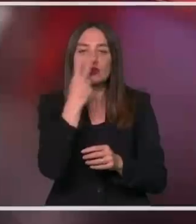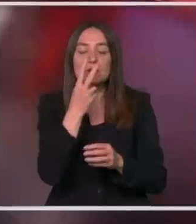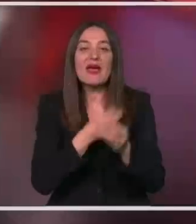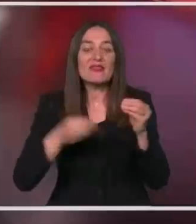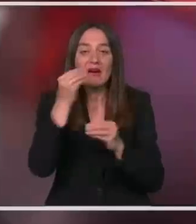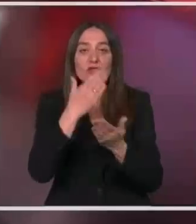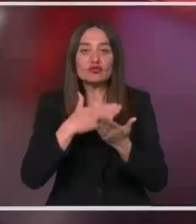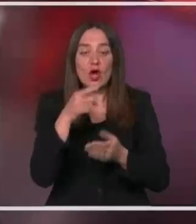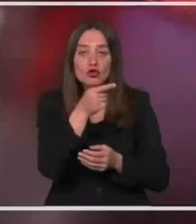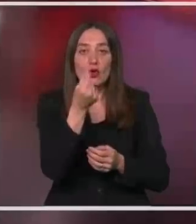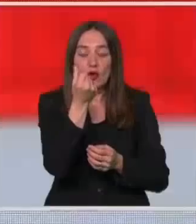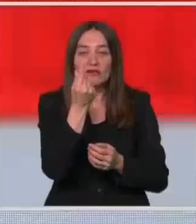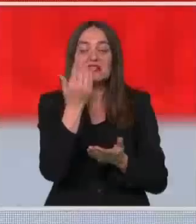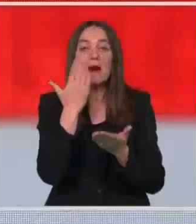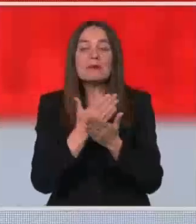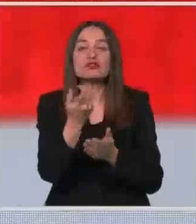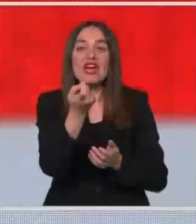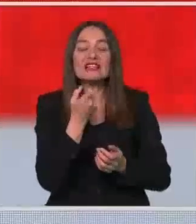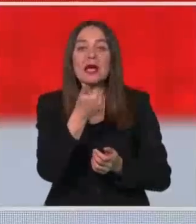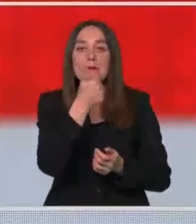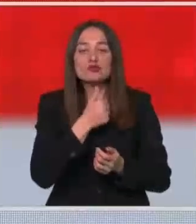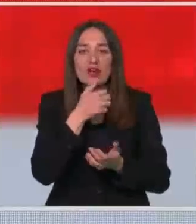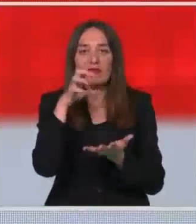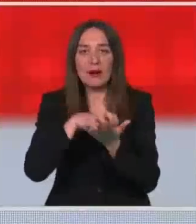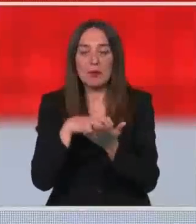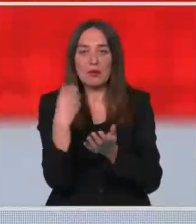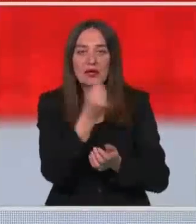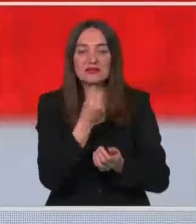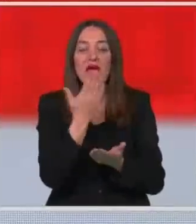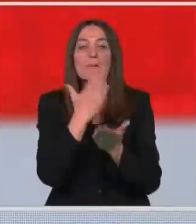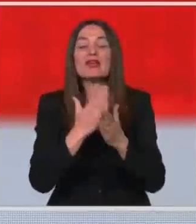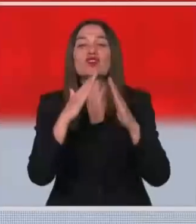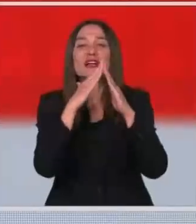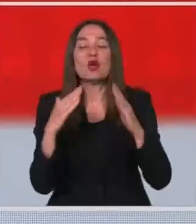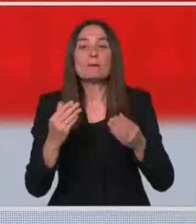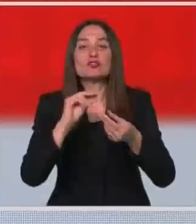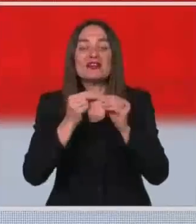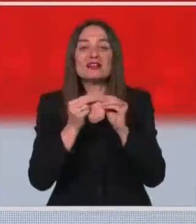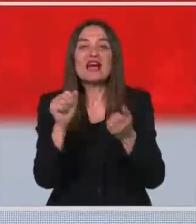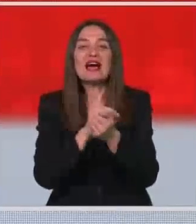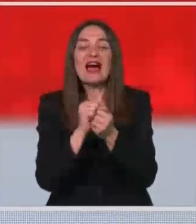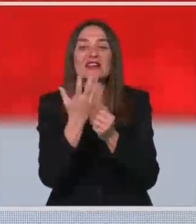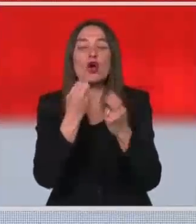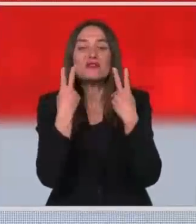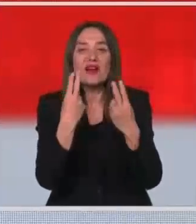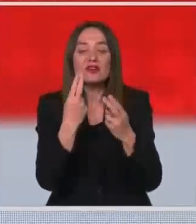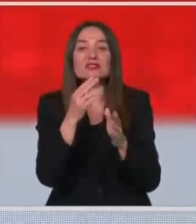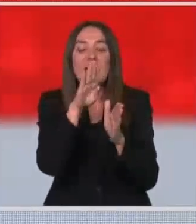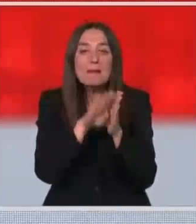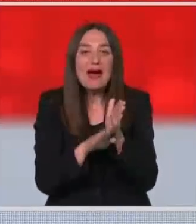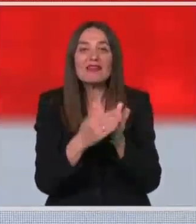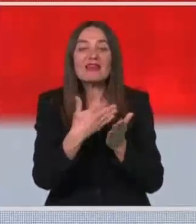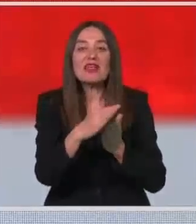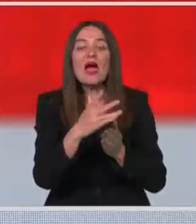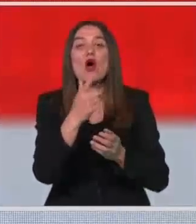tog novca biće iz budžeta Republike Srbije, biće sa domaćeg tržišta hartije od vrednosti i manji deo sa